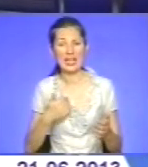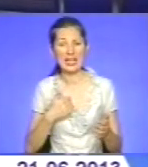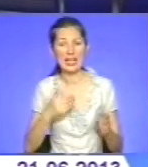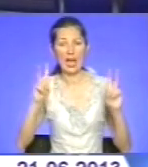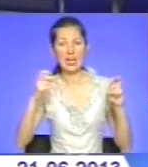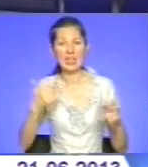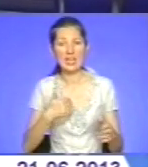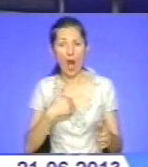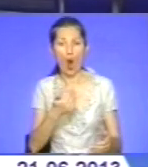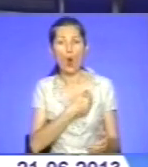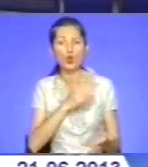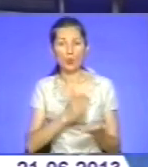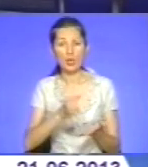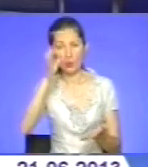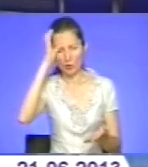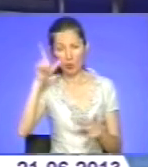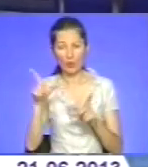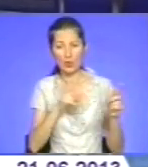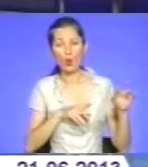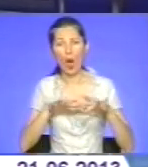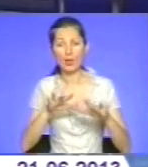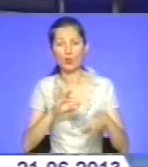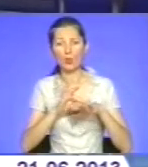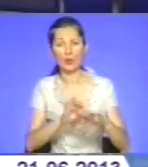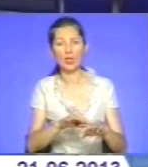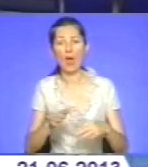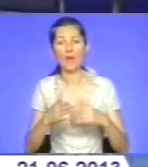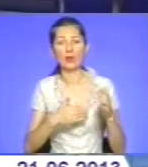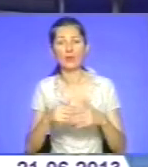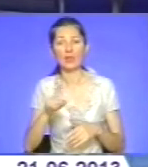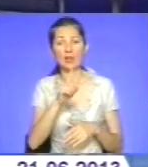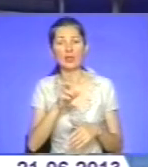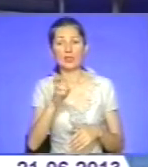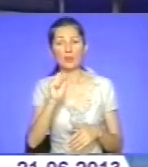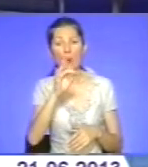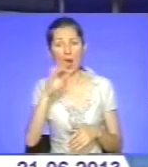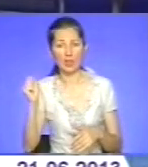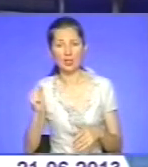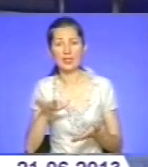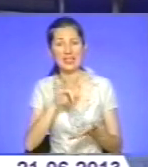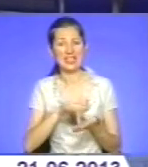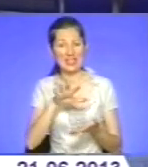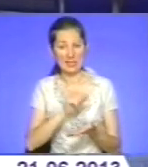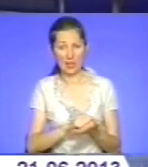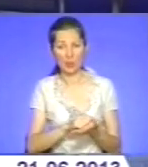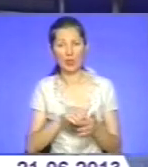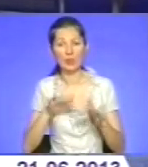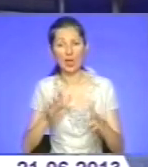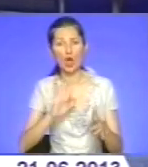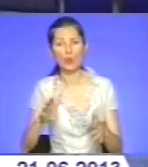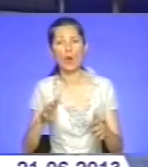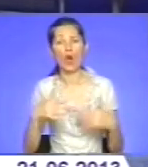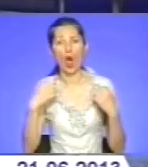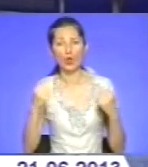із такою назвою провели фахівці з Бариського районного центру зайнятості. Захід відбувся у дитячому здоровчому таборі «Сокіл». Як працівники